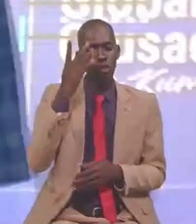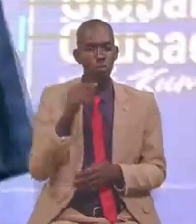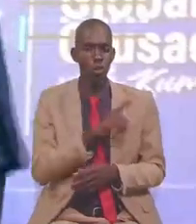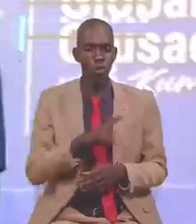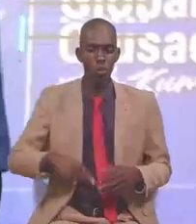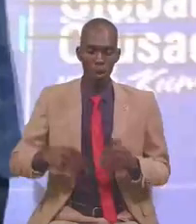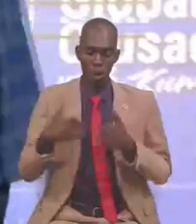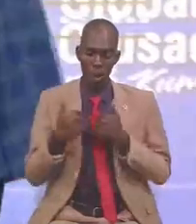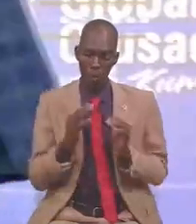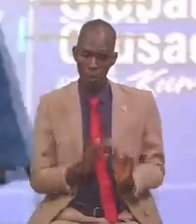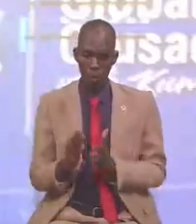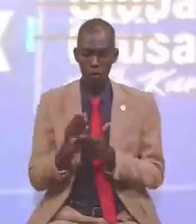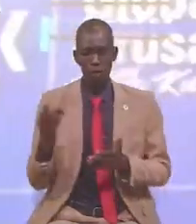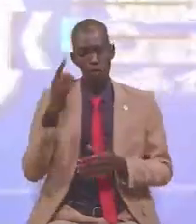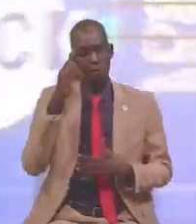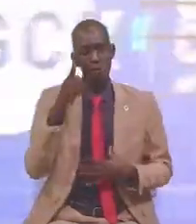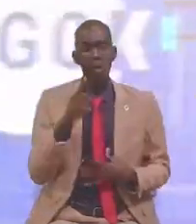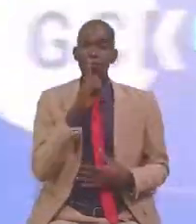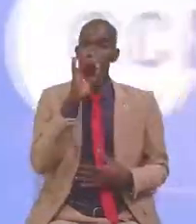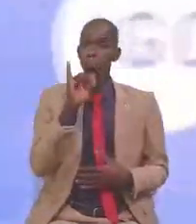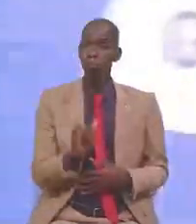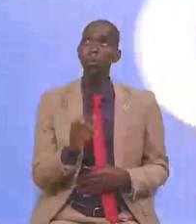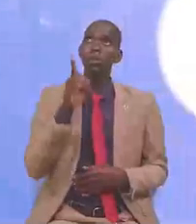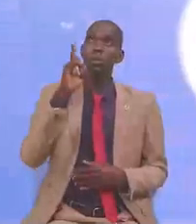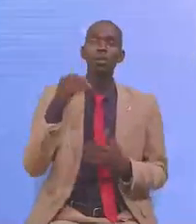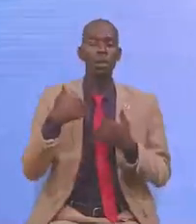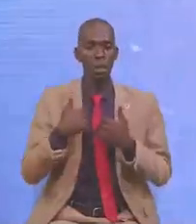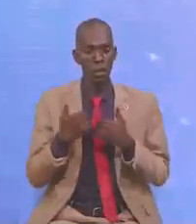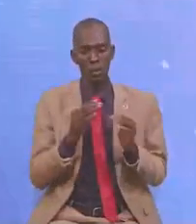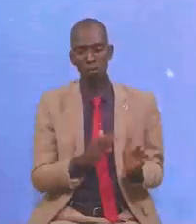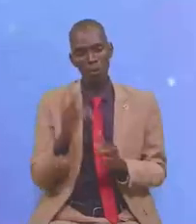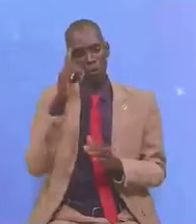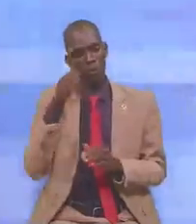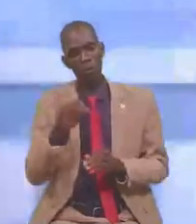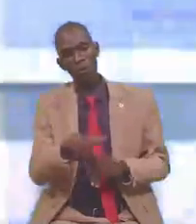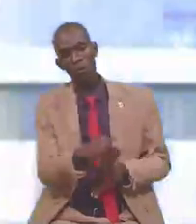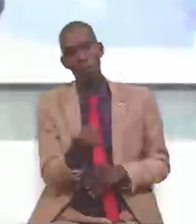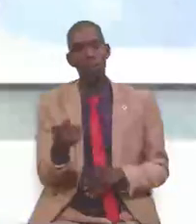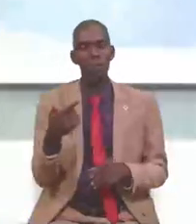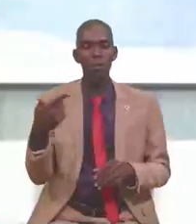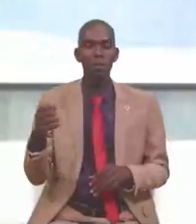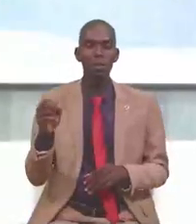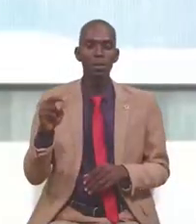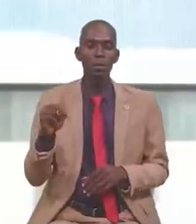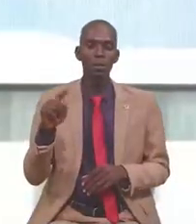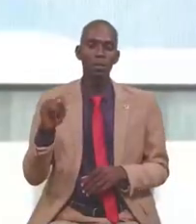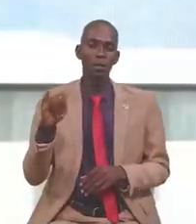su que le Seigneur a quelque chose pour eux. Au fait, il a quelque chose aussi pour les païens. Donc le verset 28 dit,